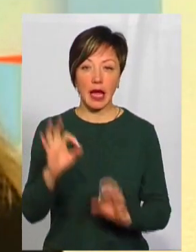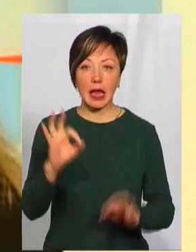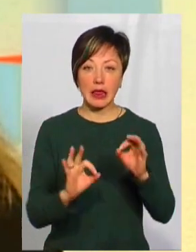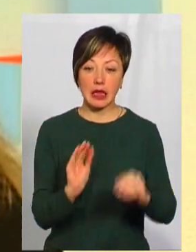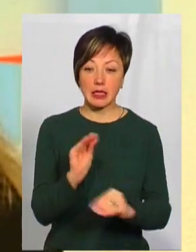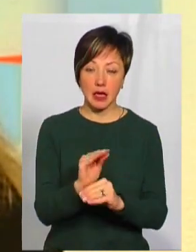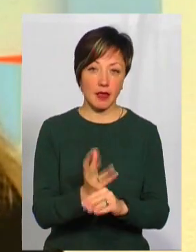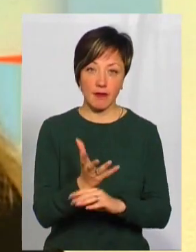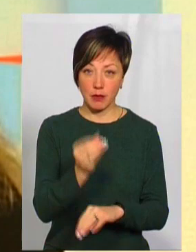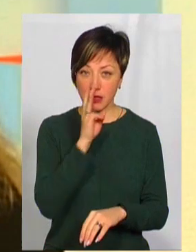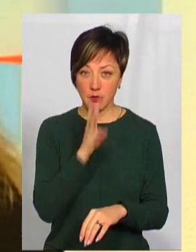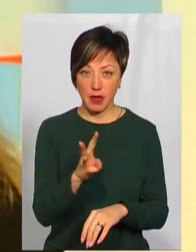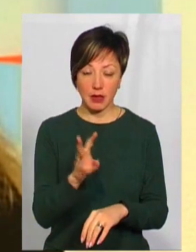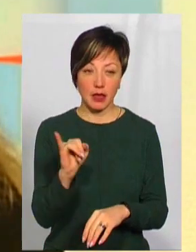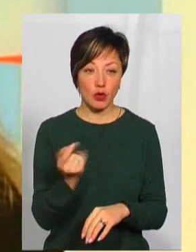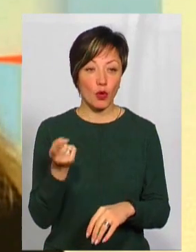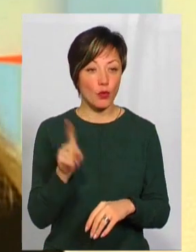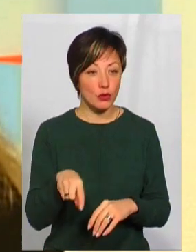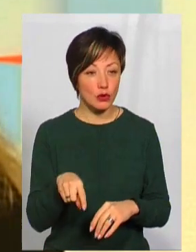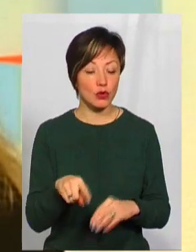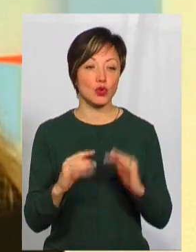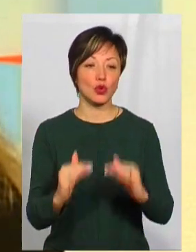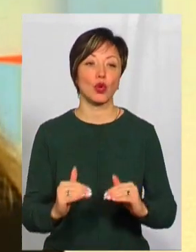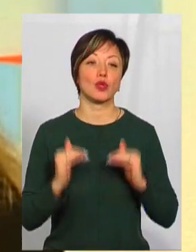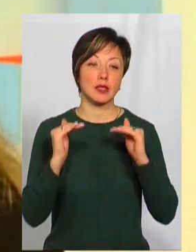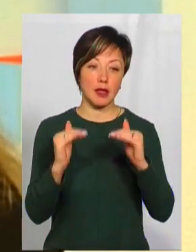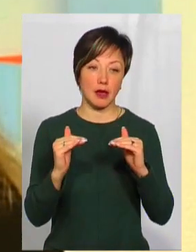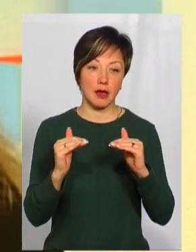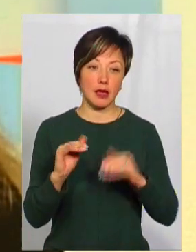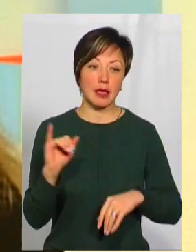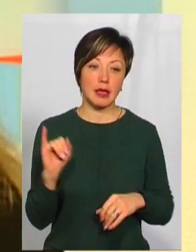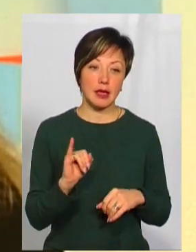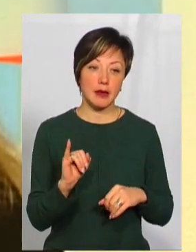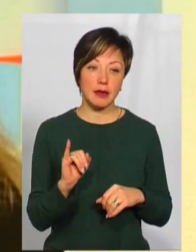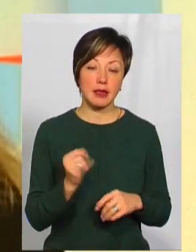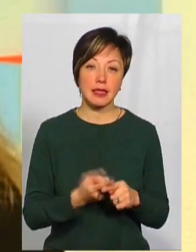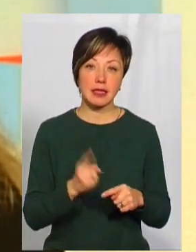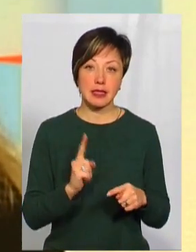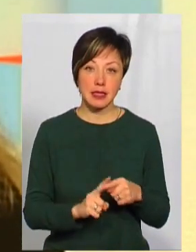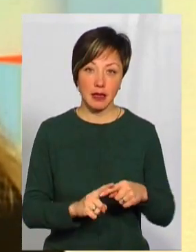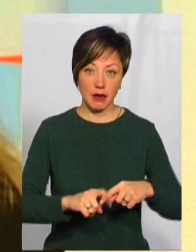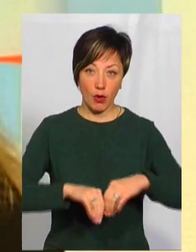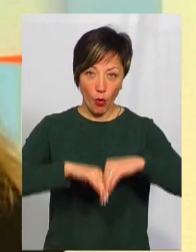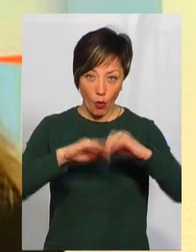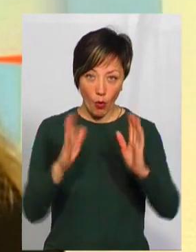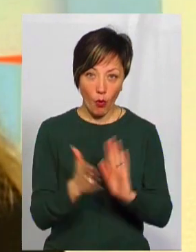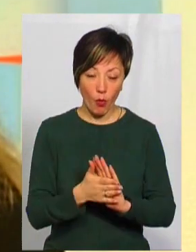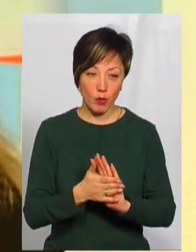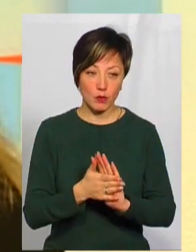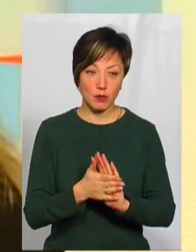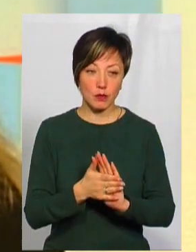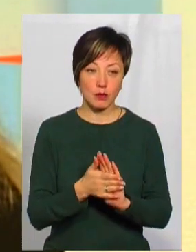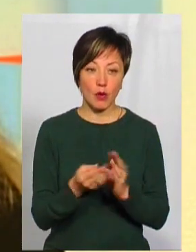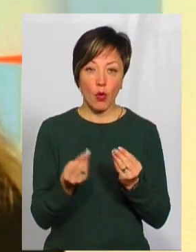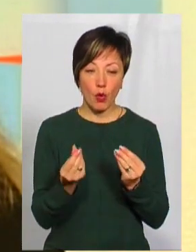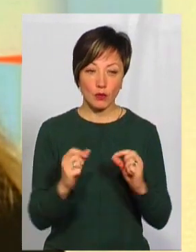індексацію невиплаченої заробітної плати, тобто вона зростає. І оцей ком коштів,